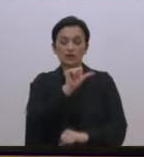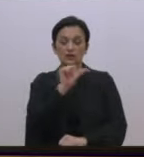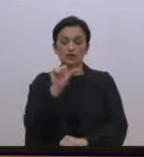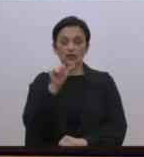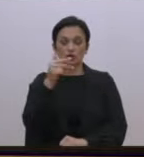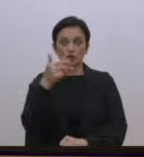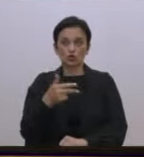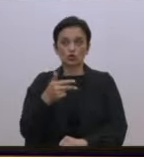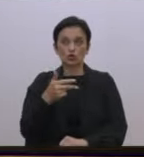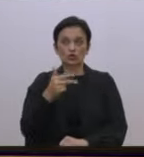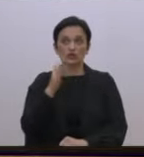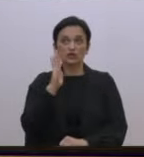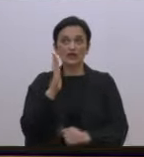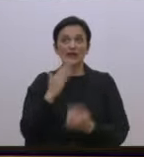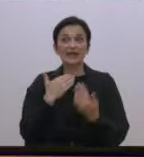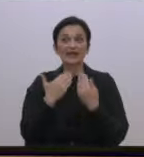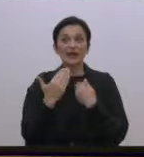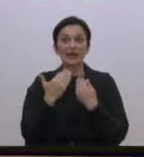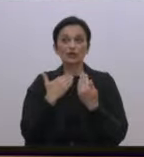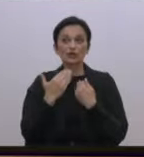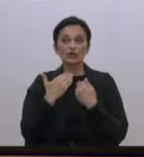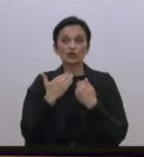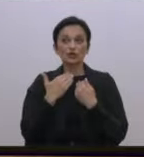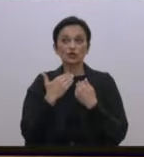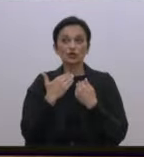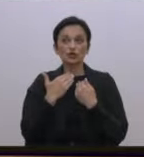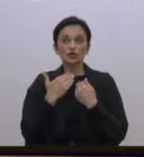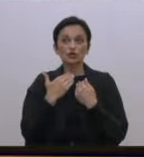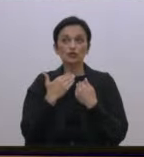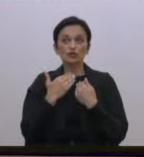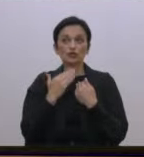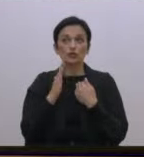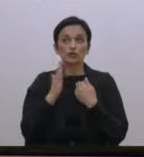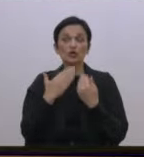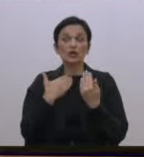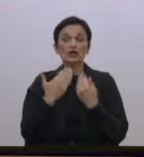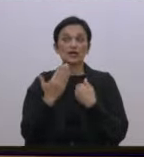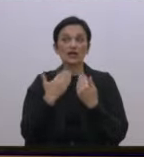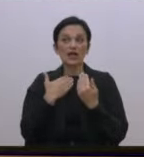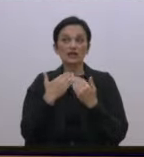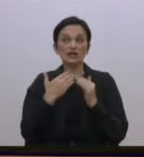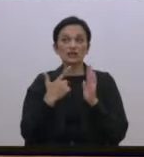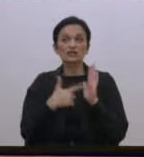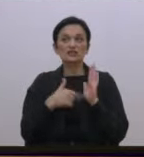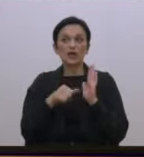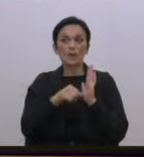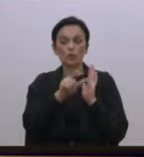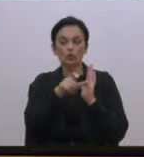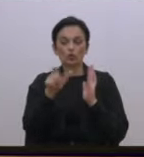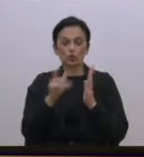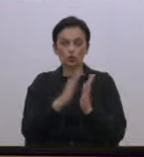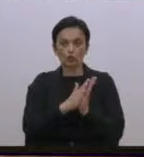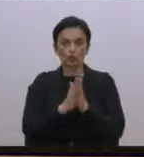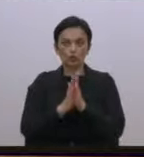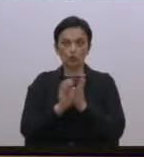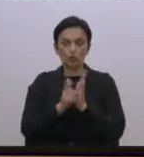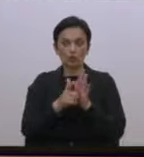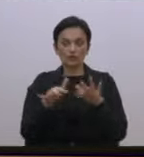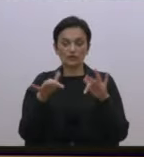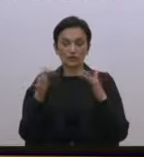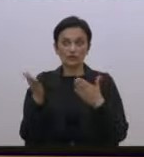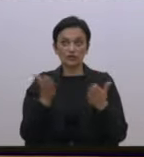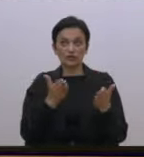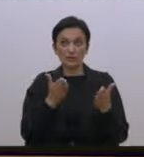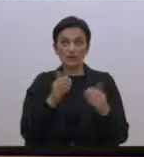ზუსტად გვექნება კენჭისხრა, მათ შორის ხო მოგეთ გვექნება კენჭისხრა 76 ადამიანი თხოვთ რომ იყოთ დარბაზში,